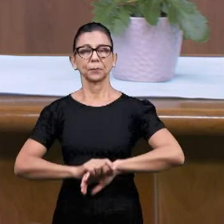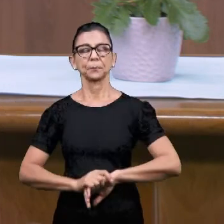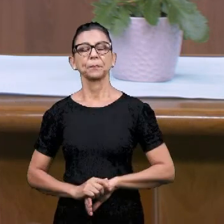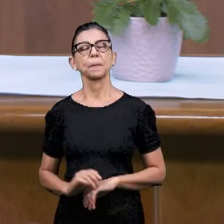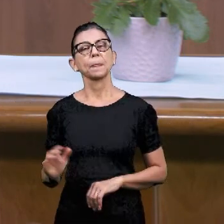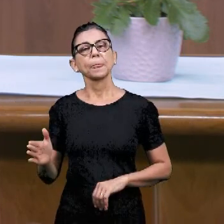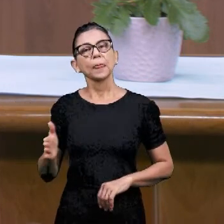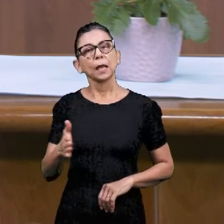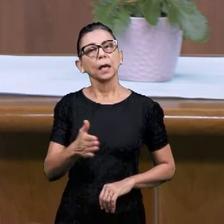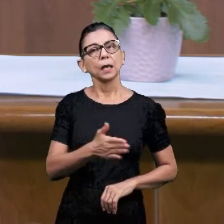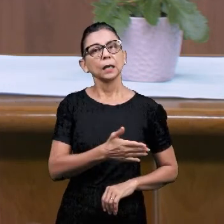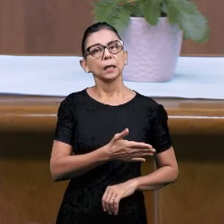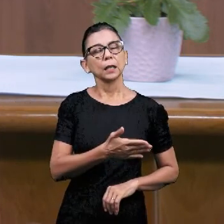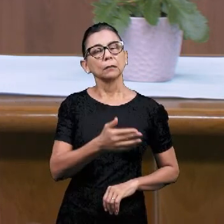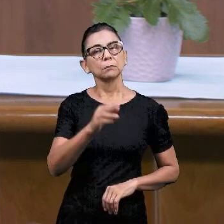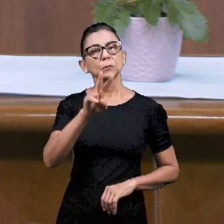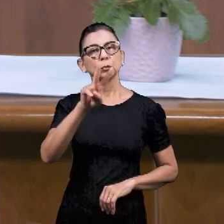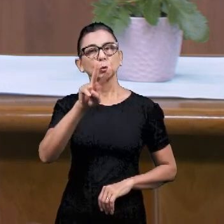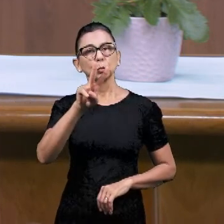14h,